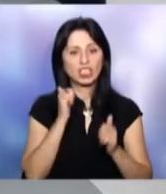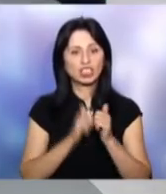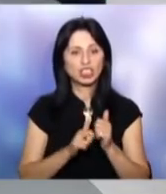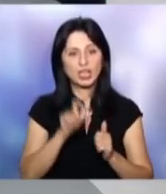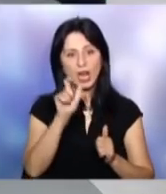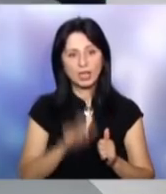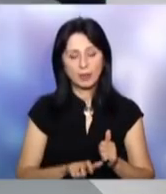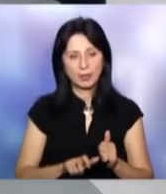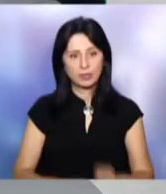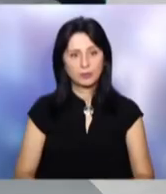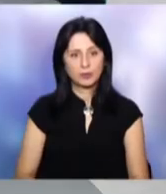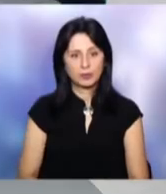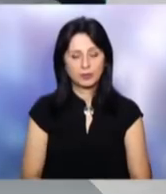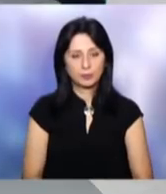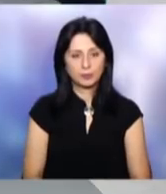ხშირად ადამიანებს